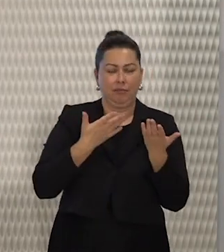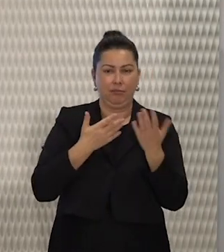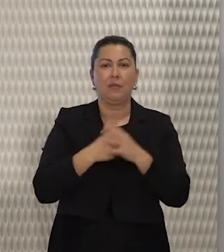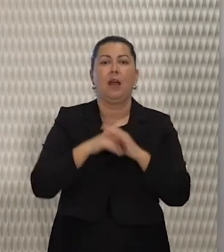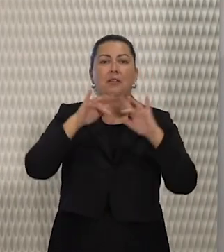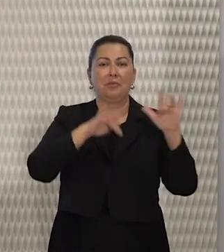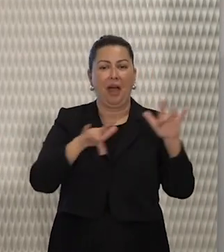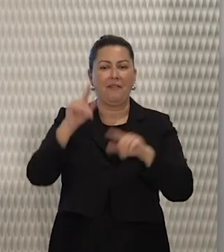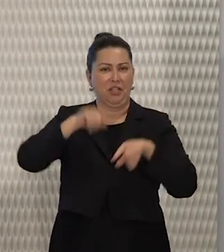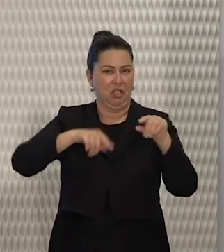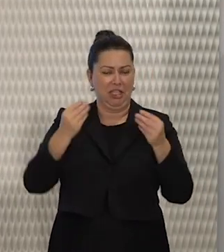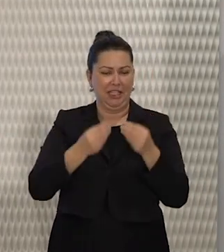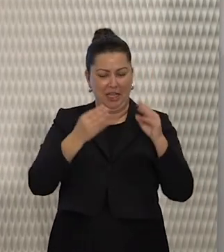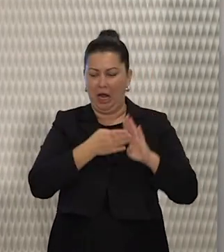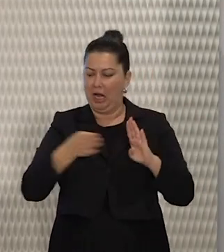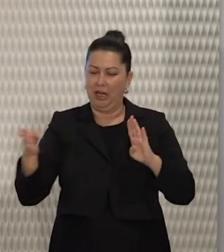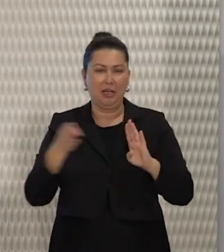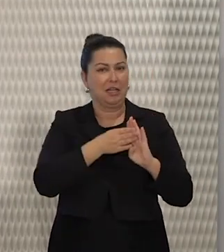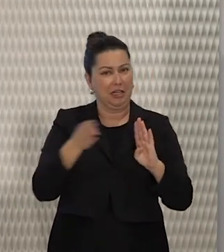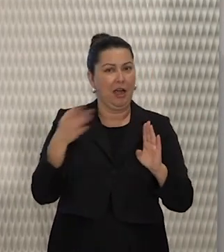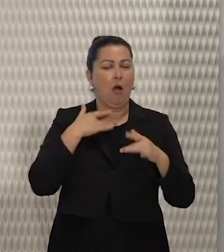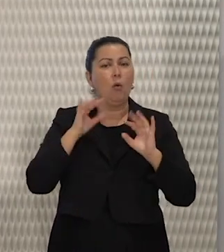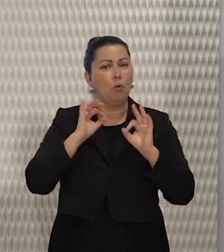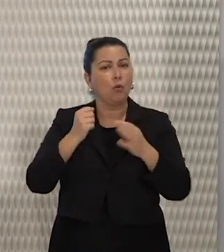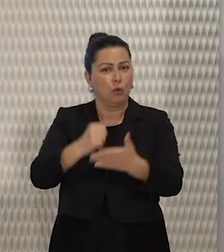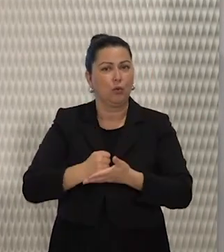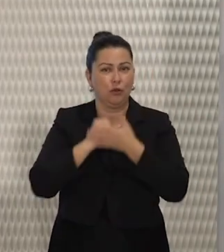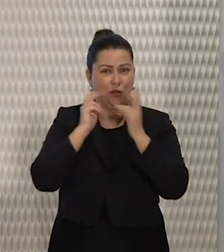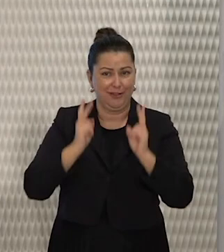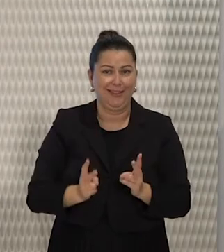links, die sehr unterstützend waren.